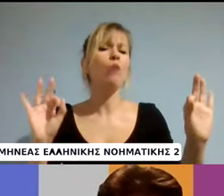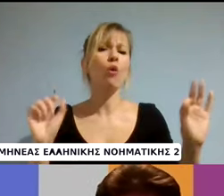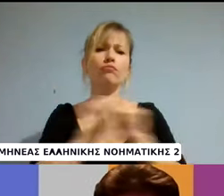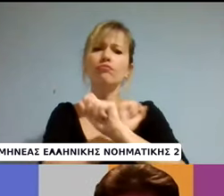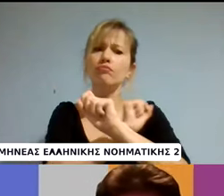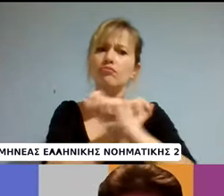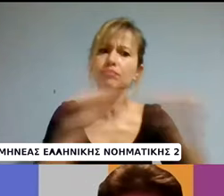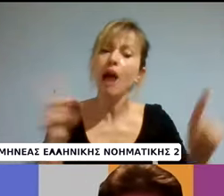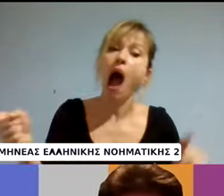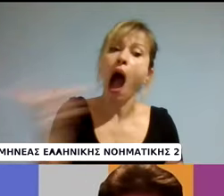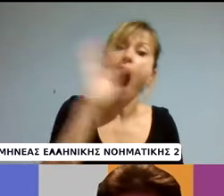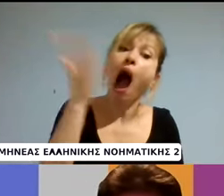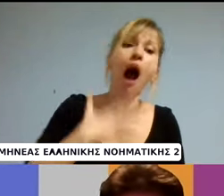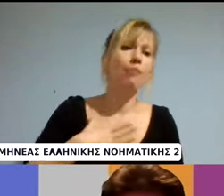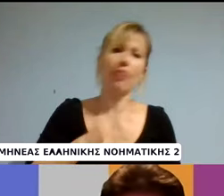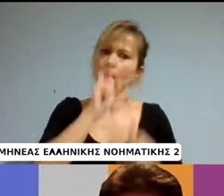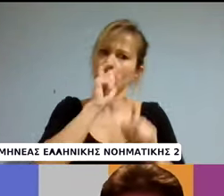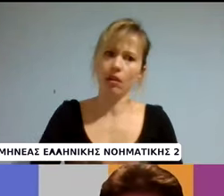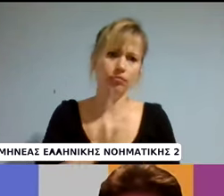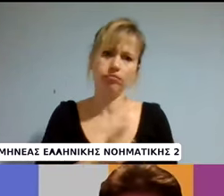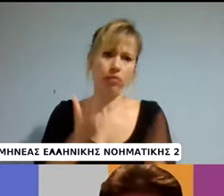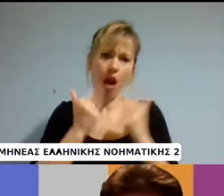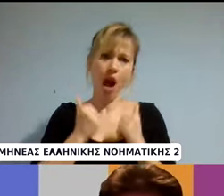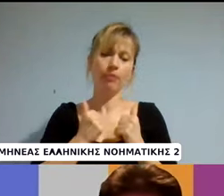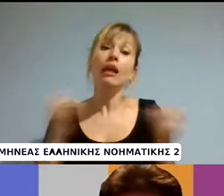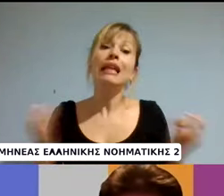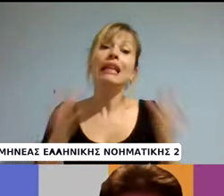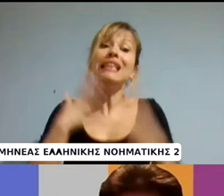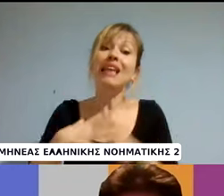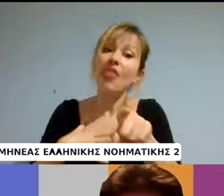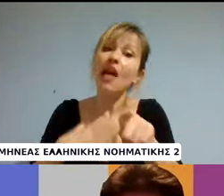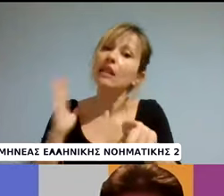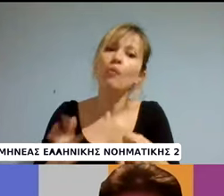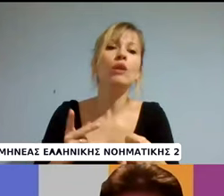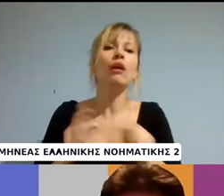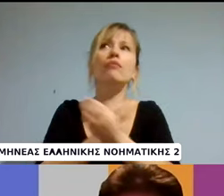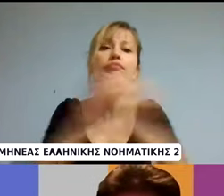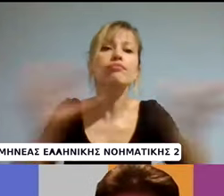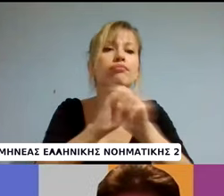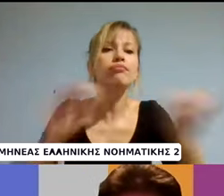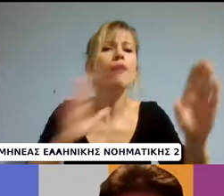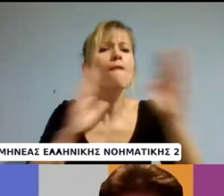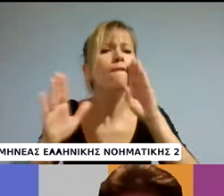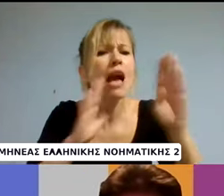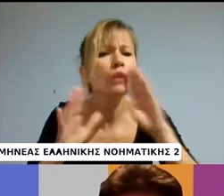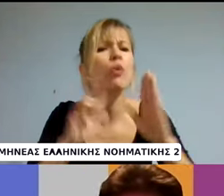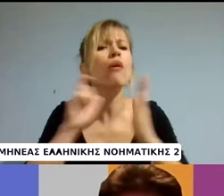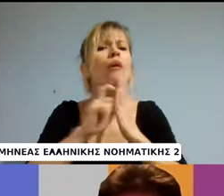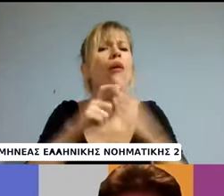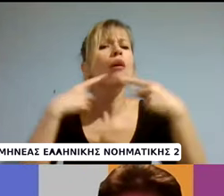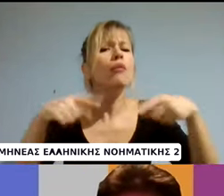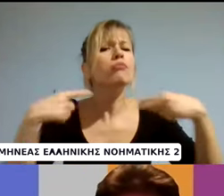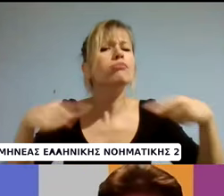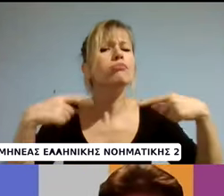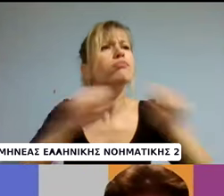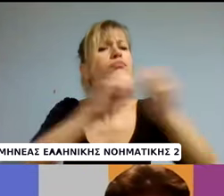οποίο μπορείτε να κοινοποιήσετε τον οδηγό, να το χρησιμοποιήσετε δηλαδή για να κοινοποιήσετε τον οδηγό και να τον διαμοιράσετε αντίστοιχα. Και το σύνδεσμο από τον οποίο μπορεί